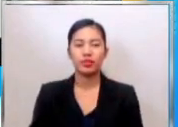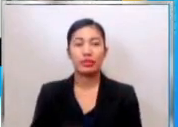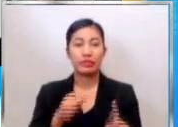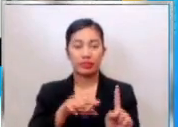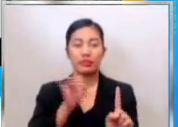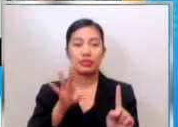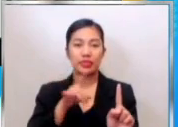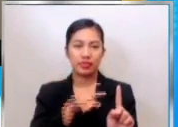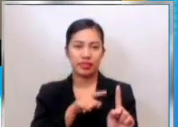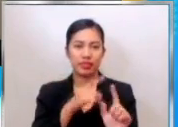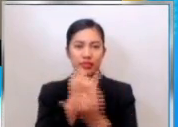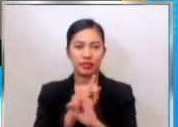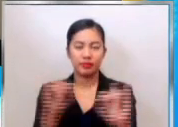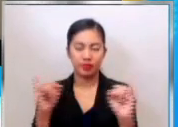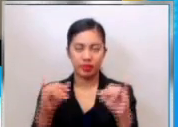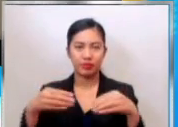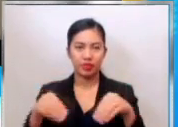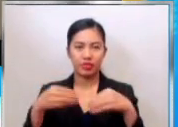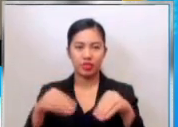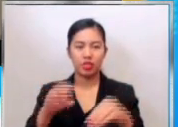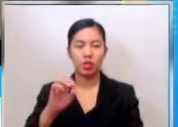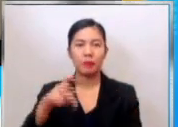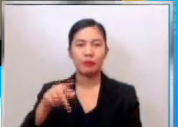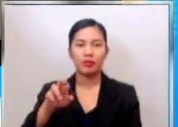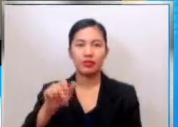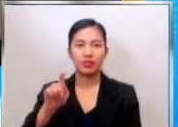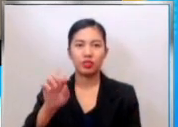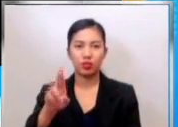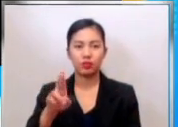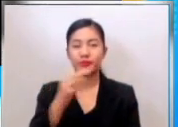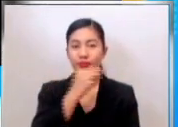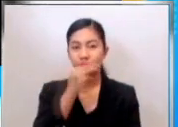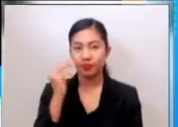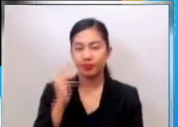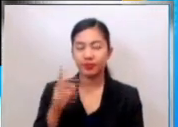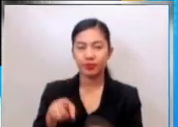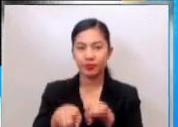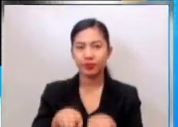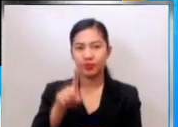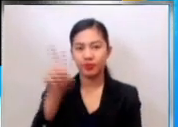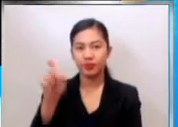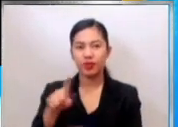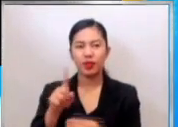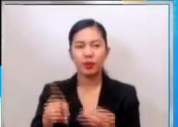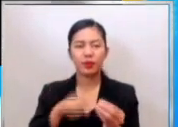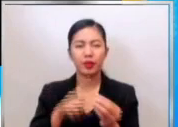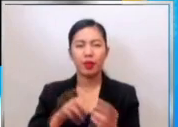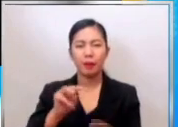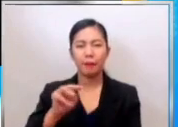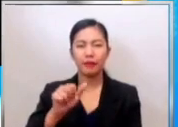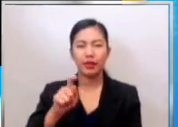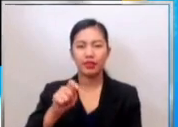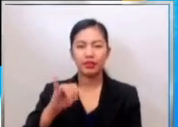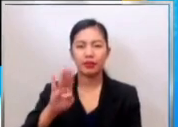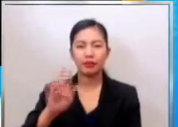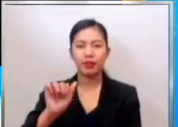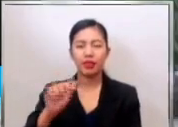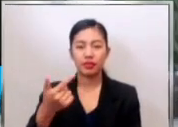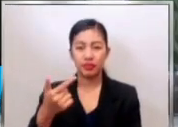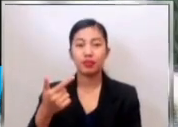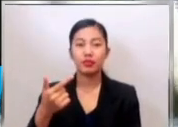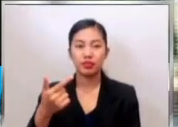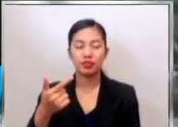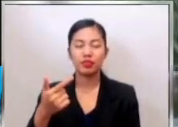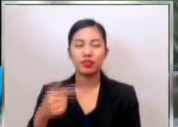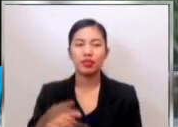independent market operator. Kinwestiyon din ni Pacquiao ang kaugnayan ni Attorney Melvin Matibag na Secretary General ng PDP Laban Cusi Faction